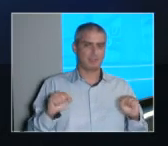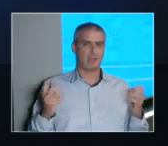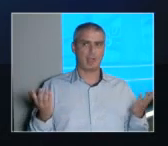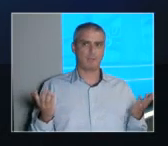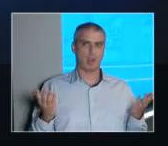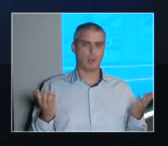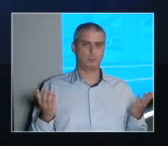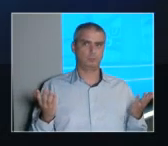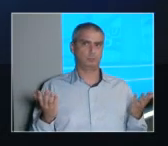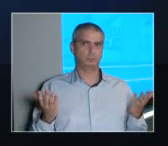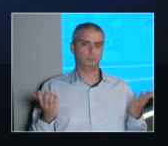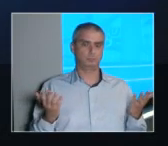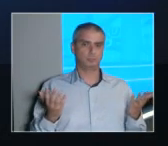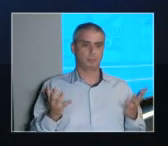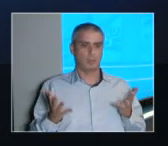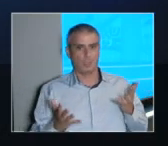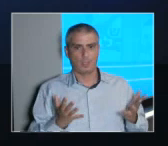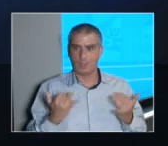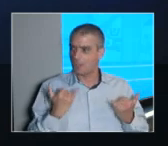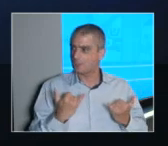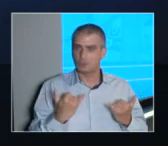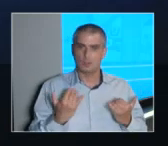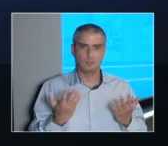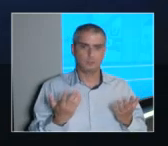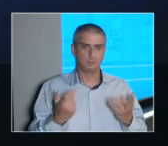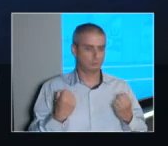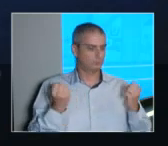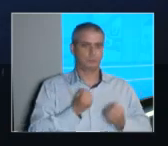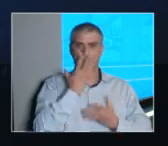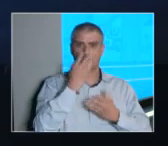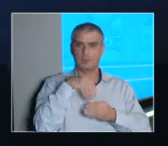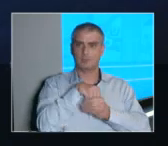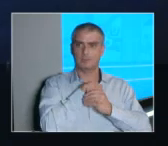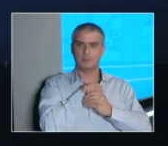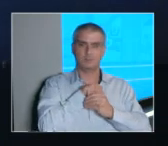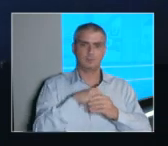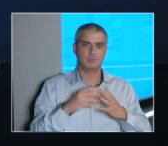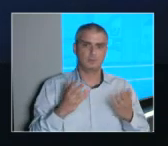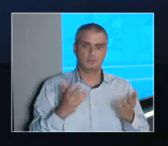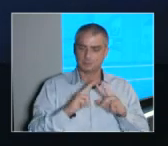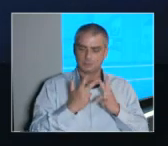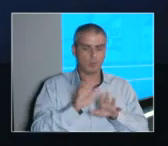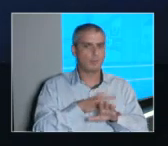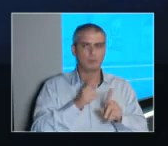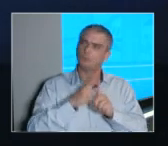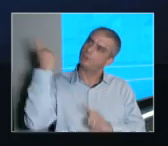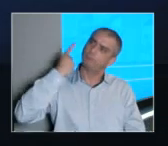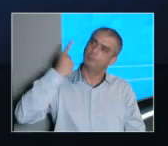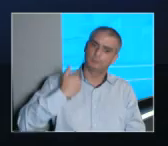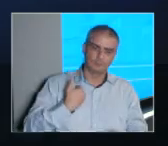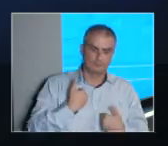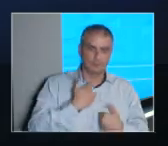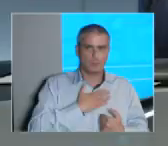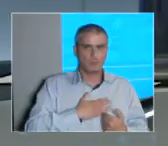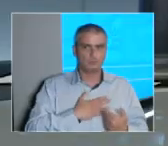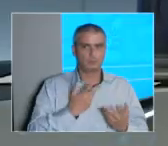לליברליות, כן? הגמגום, אתה יודע, היום זה ספונטני, זה חלק מהעניין. אז הציבור מרגיש שמכתיבים לו, ואני דווקא